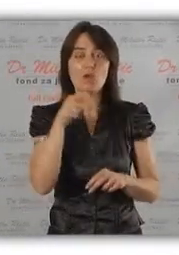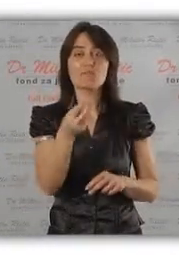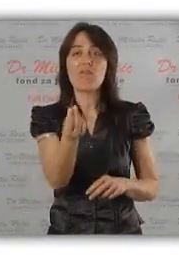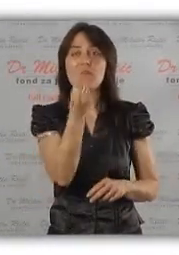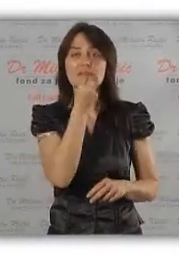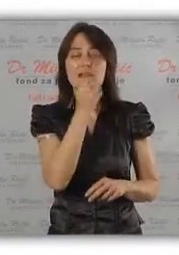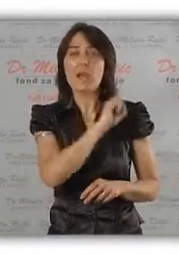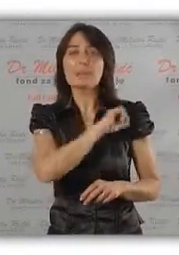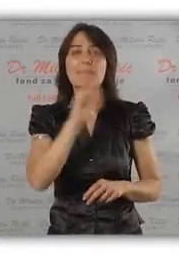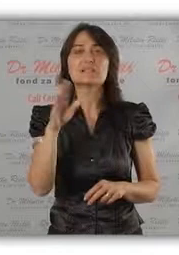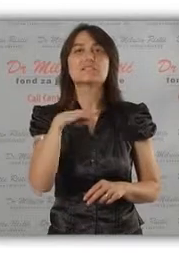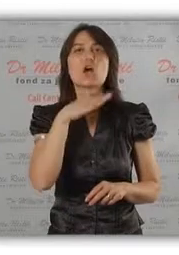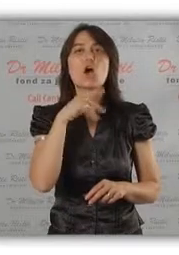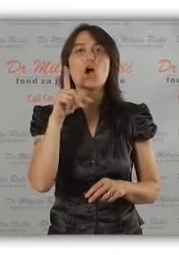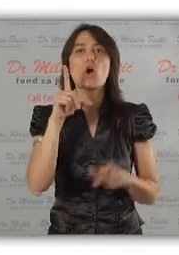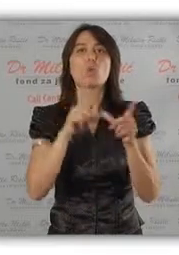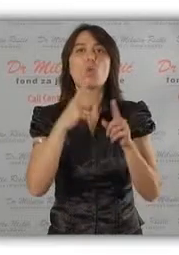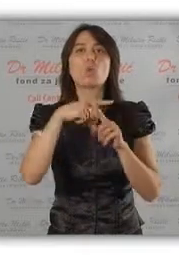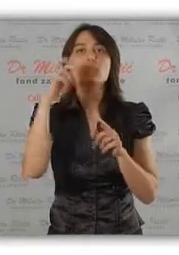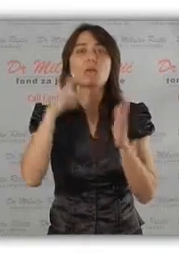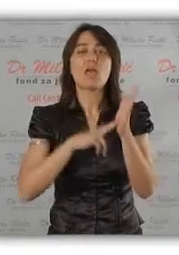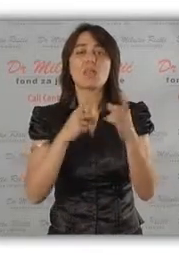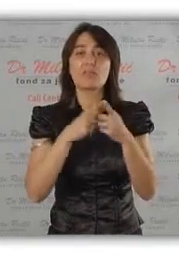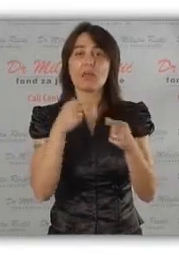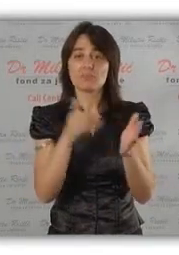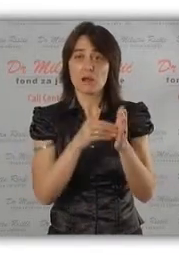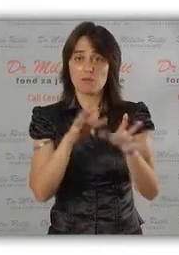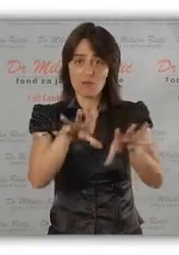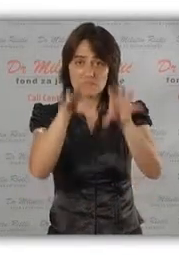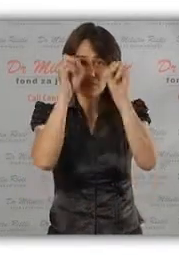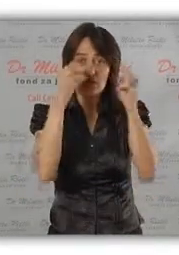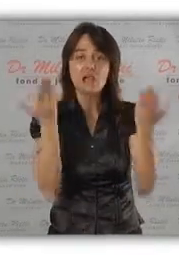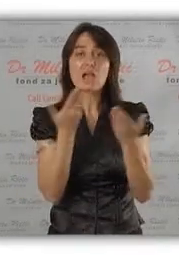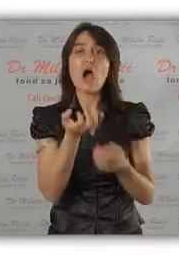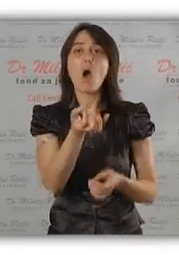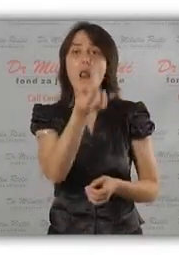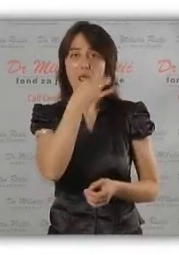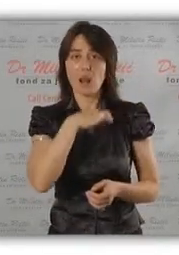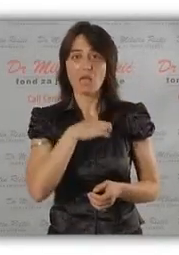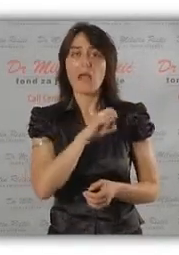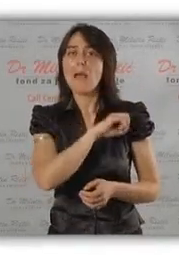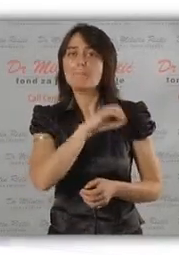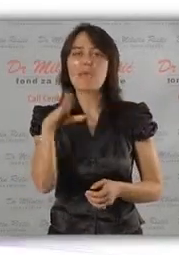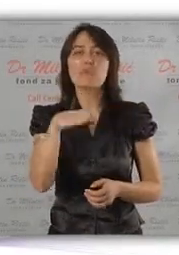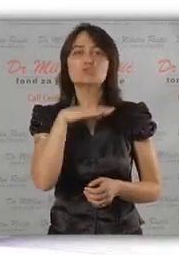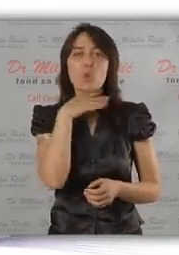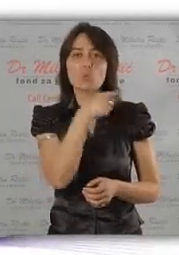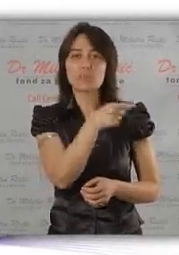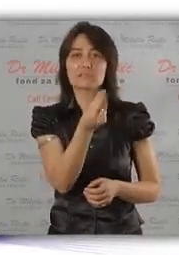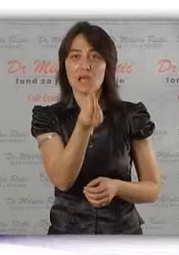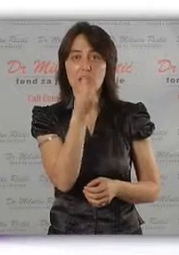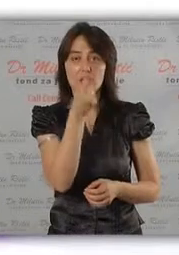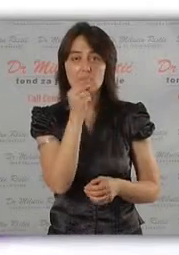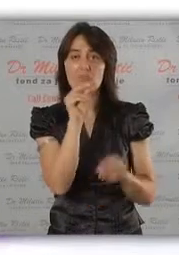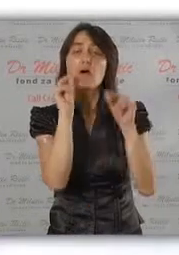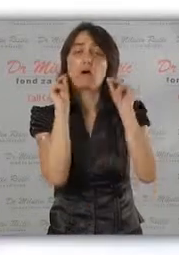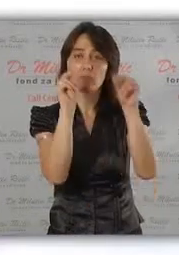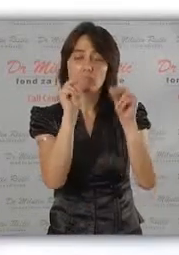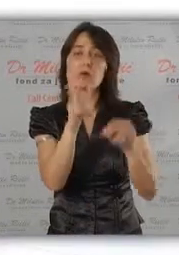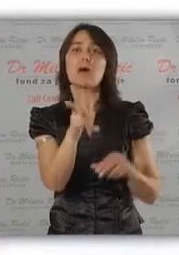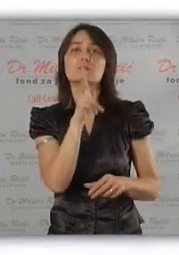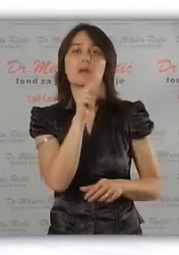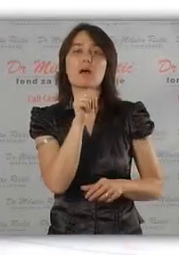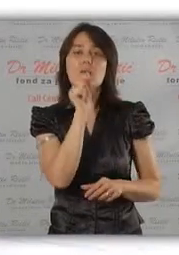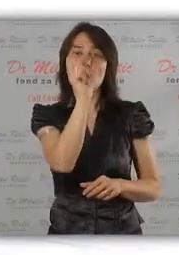Glavno lečenje je ovde ishrana bez glutena koja mora se shvati kao ishrana i kao lek. Bezglutenska